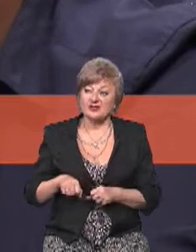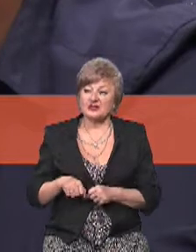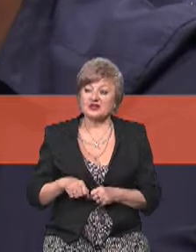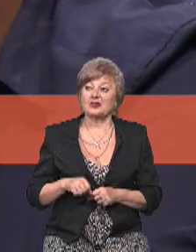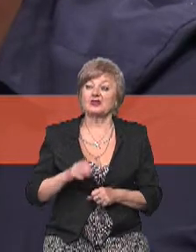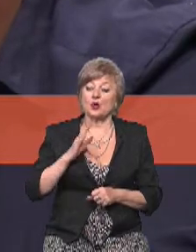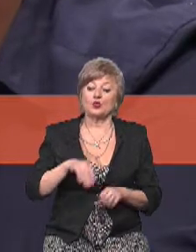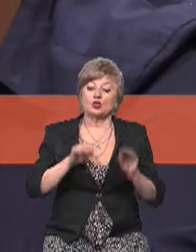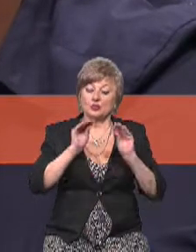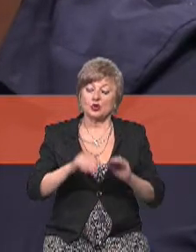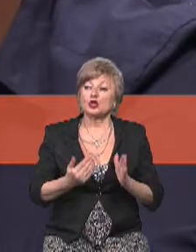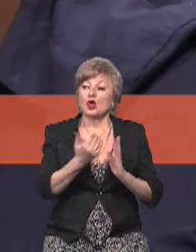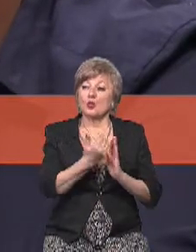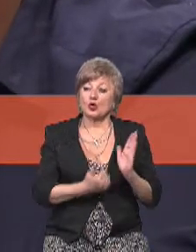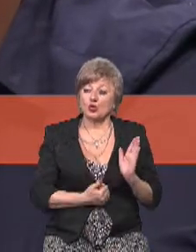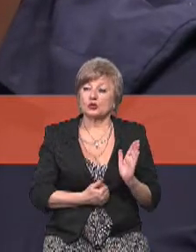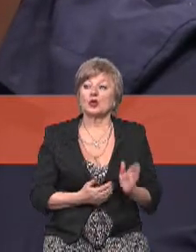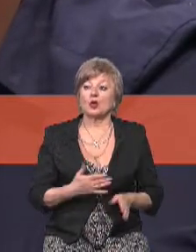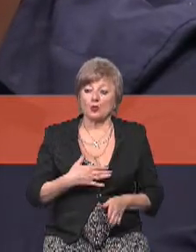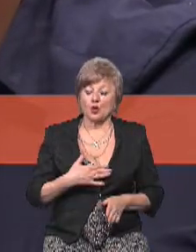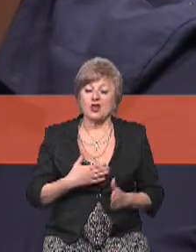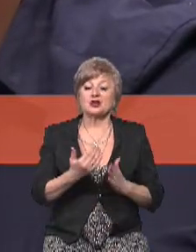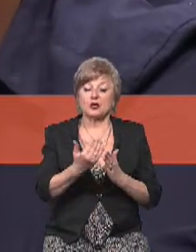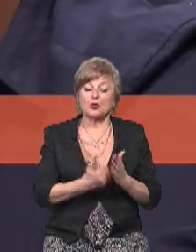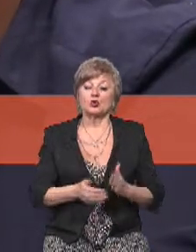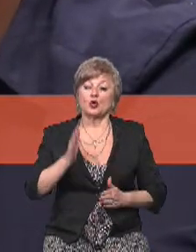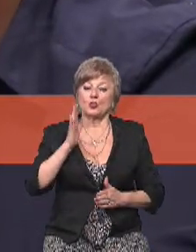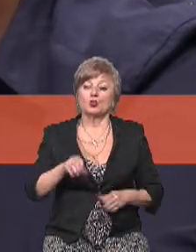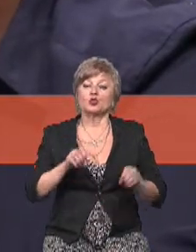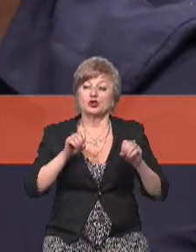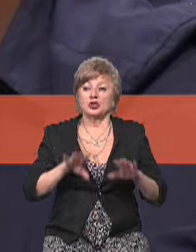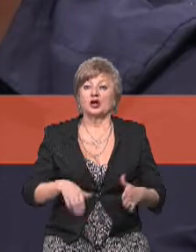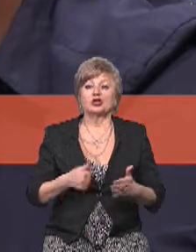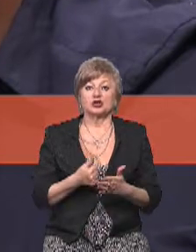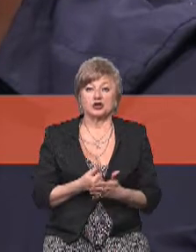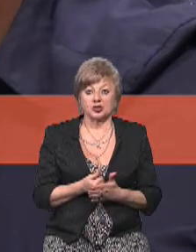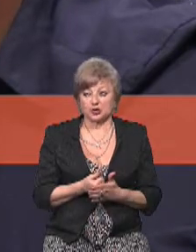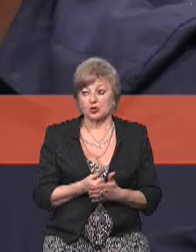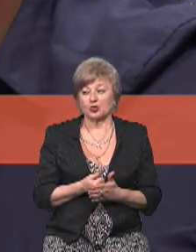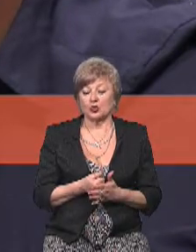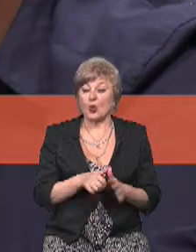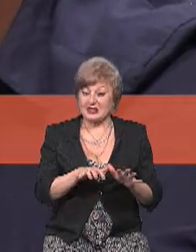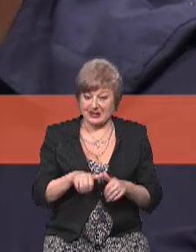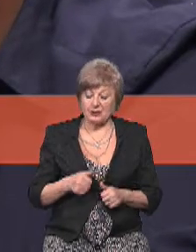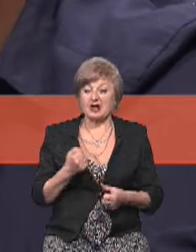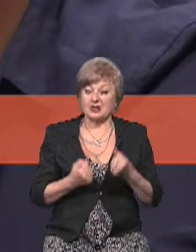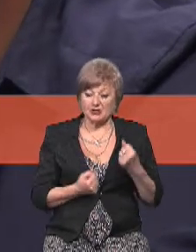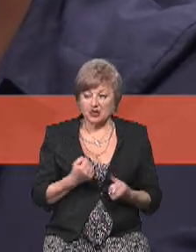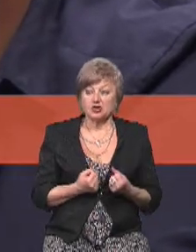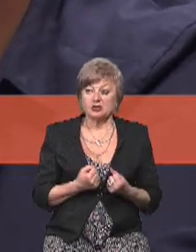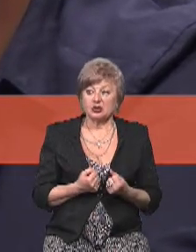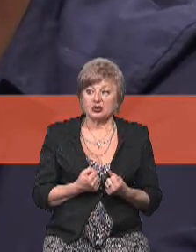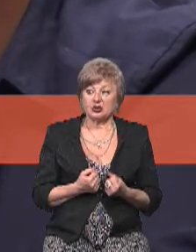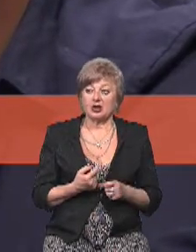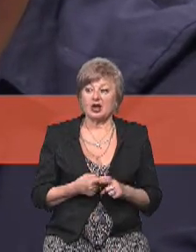будемо складати протокол, і по нашим протоколам буде рішення щодо конфіскація цього транспортного засобу,